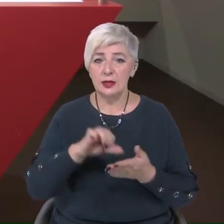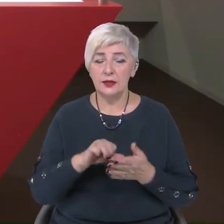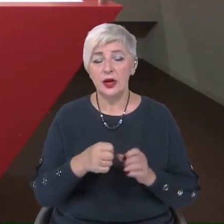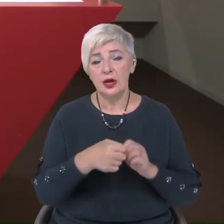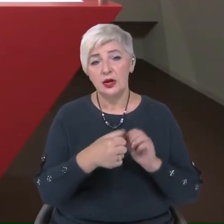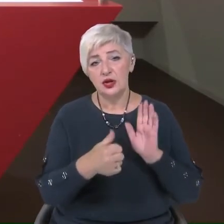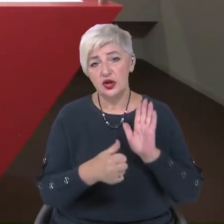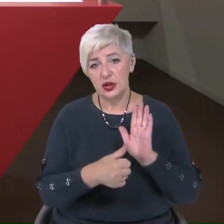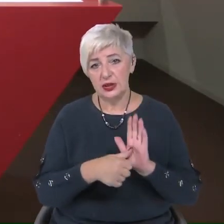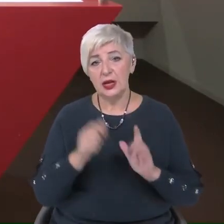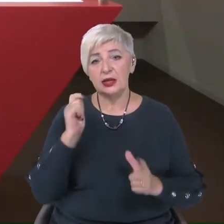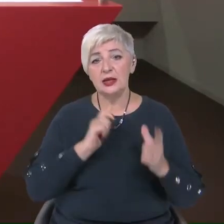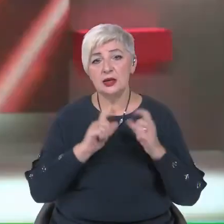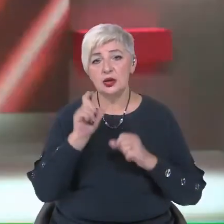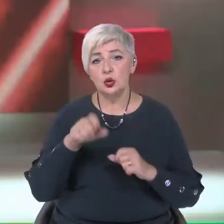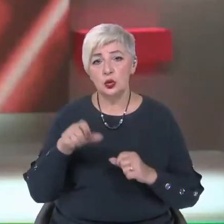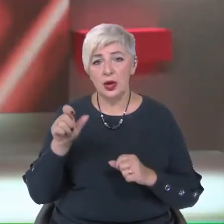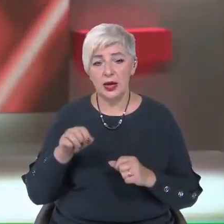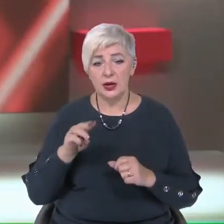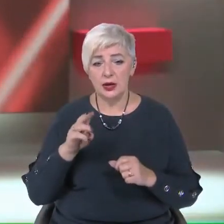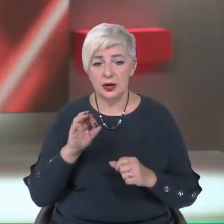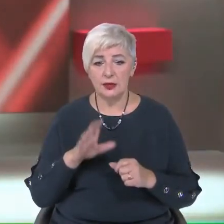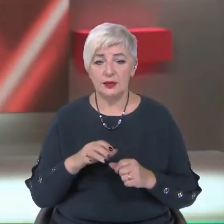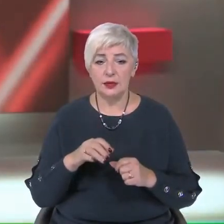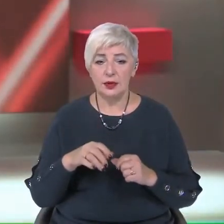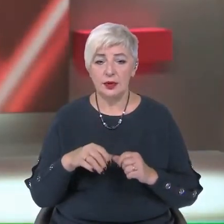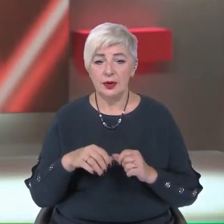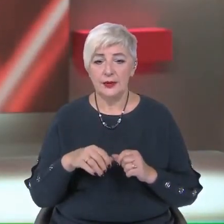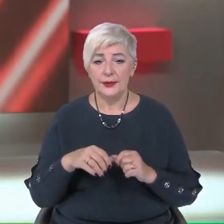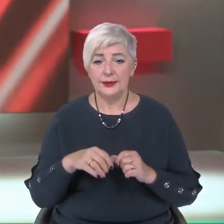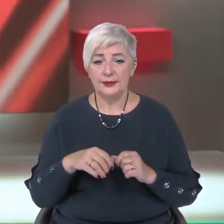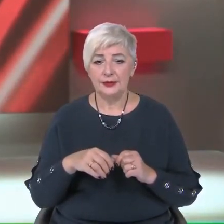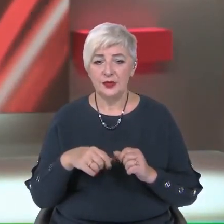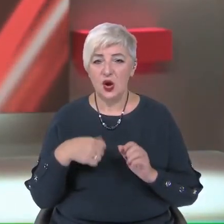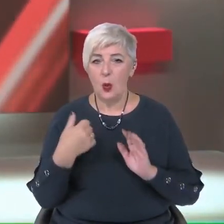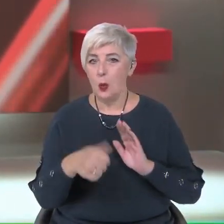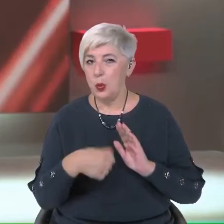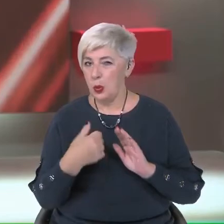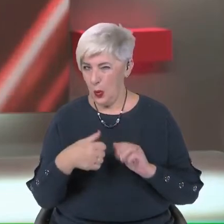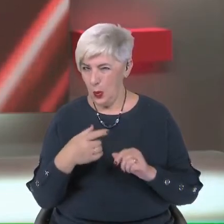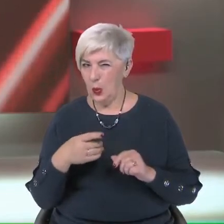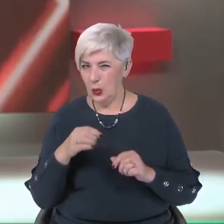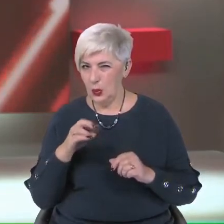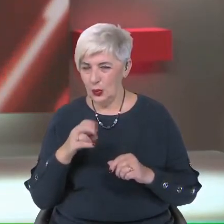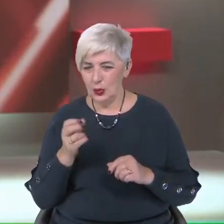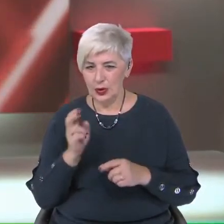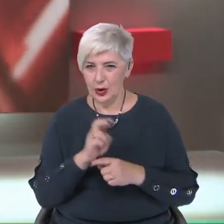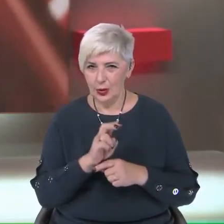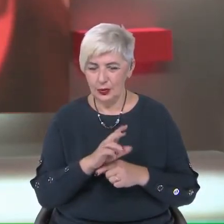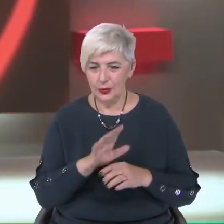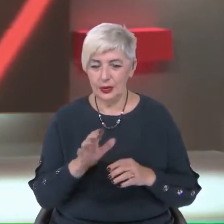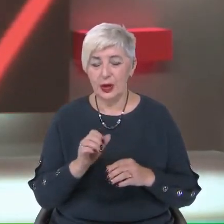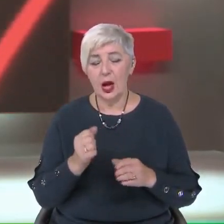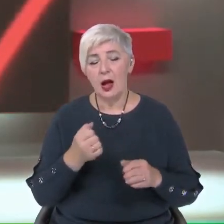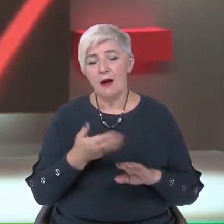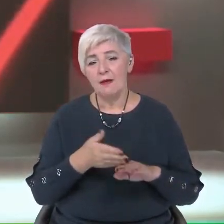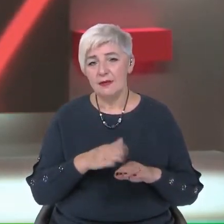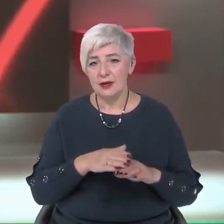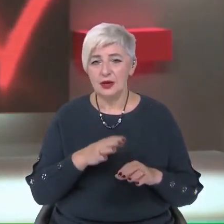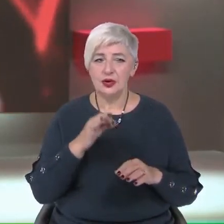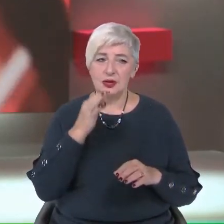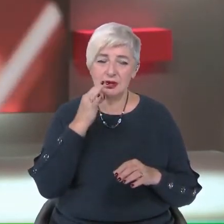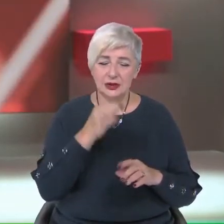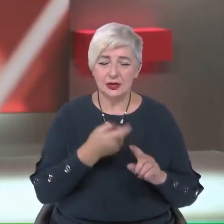16 студентів. 16 студентів. Так. А прогулюють? Важко це назвати прогулом, оскільки